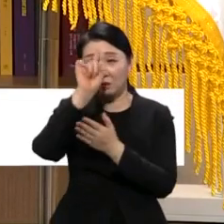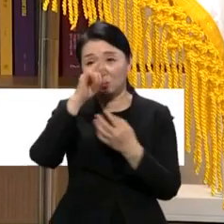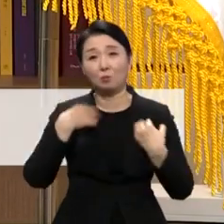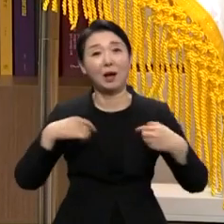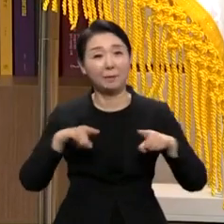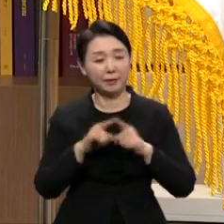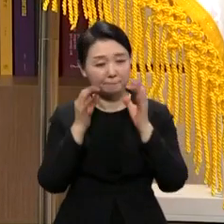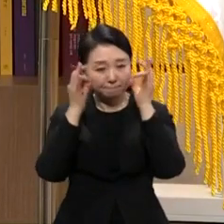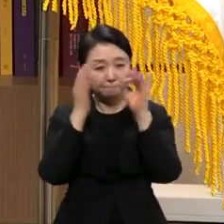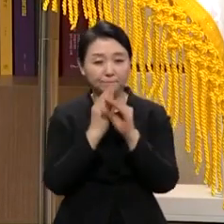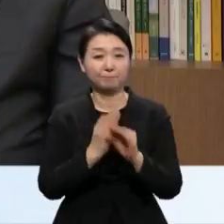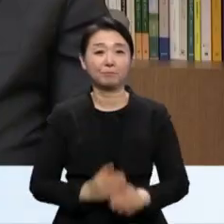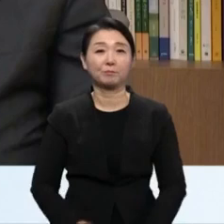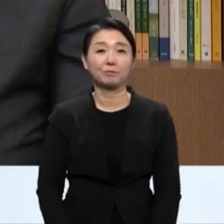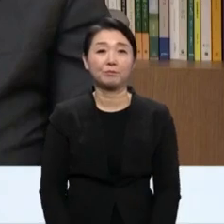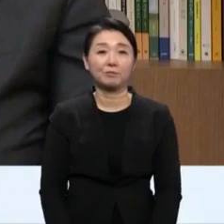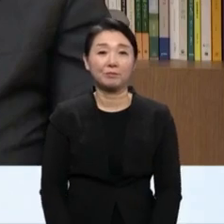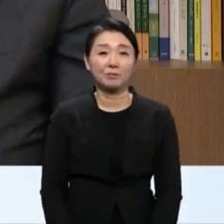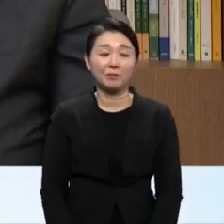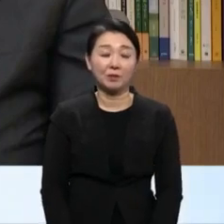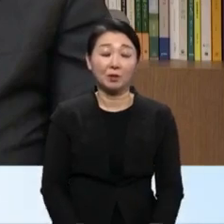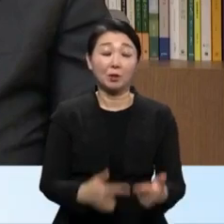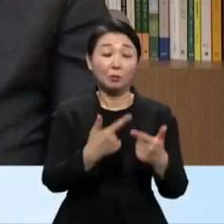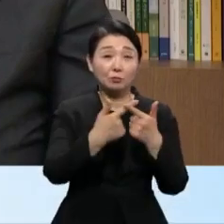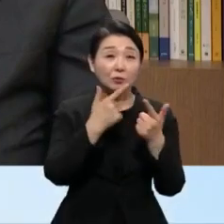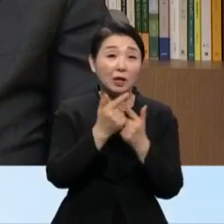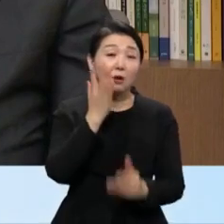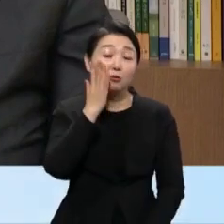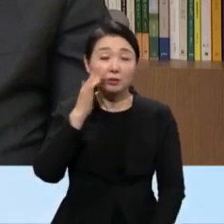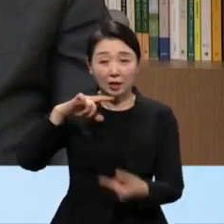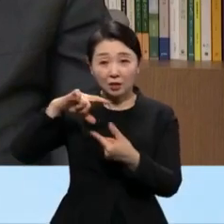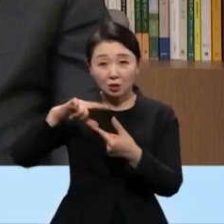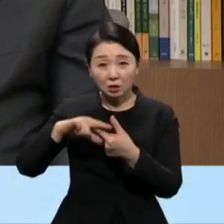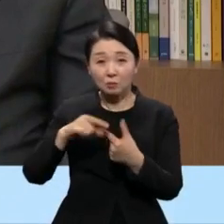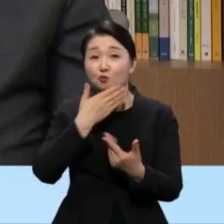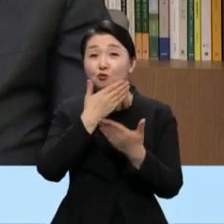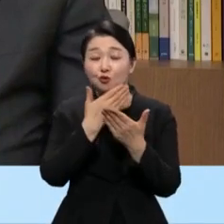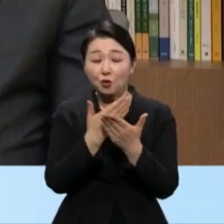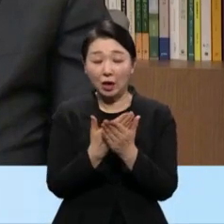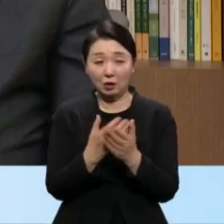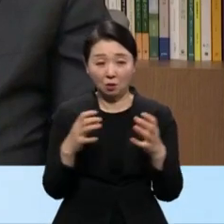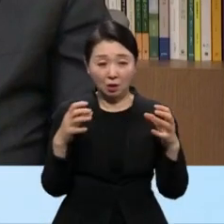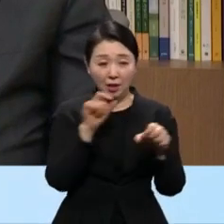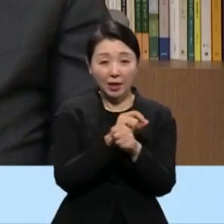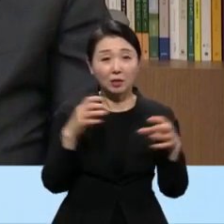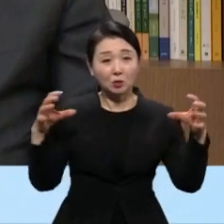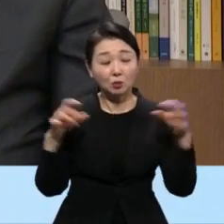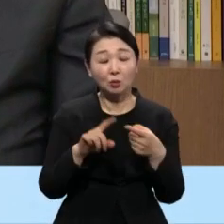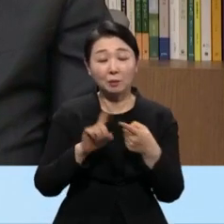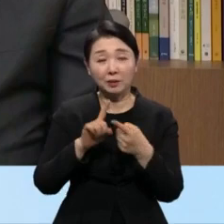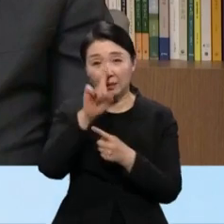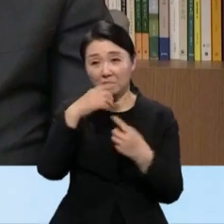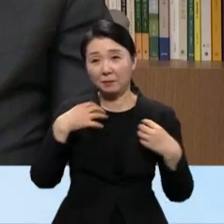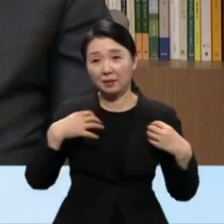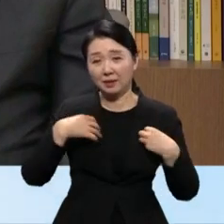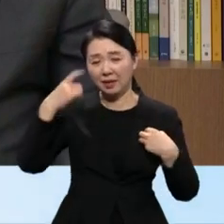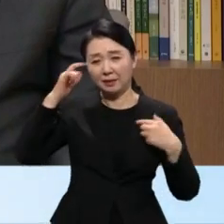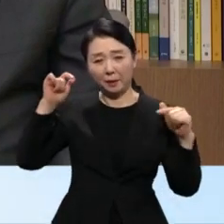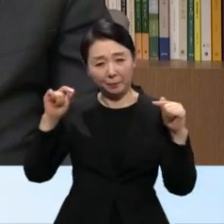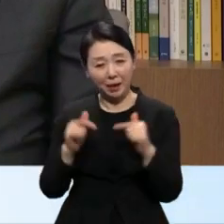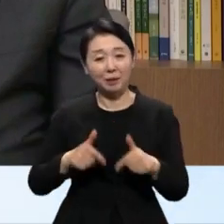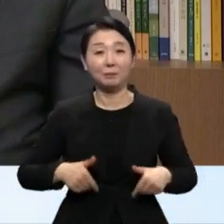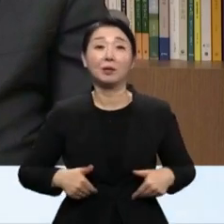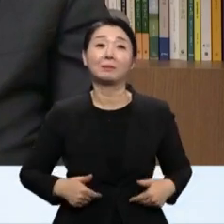있습니다. 네, 부울경 메가시티에서 가장 중요한 건 행정통합에 대한 지자체의 이견을 좀 좁혀가는